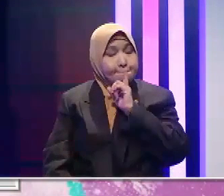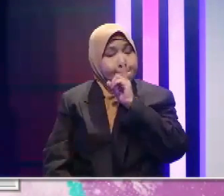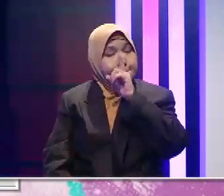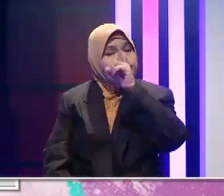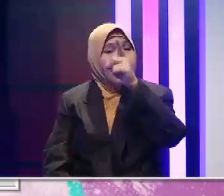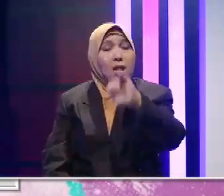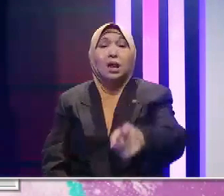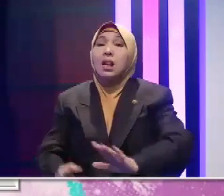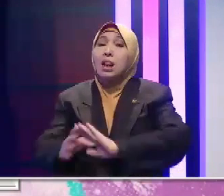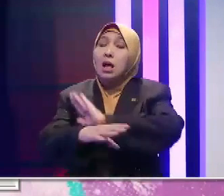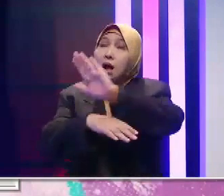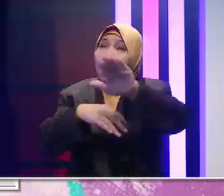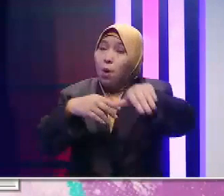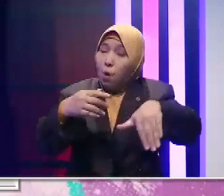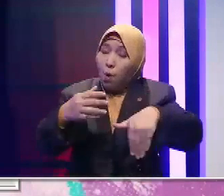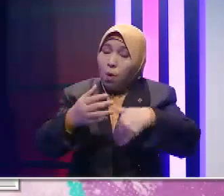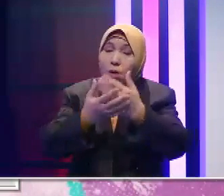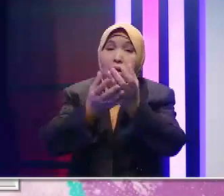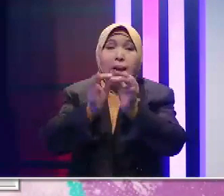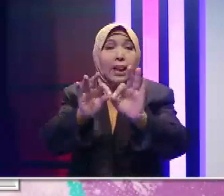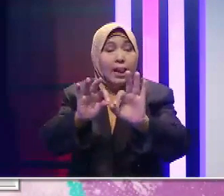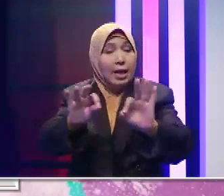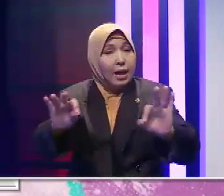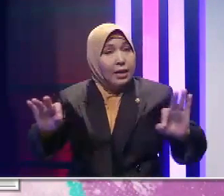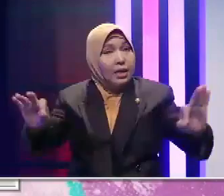عَلِيمٌ صَدَقَ اللَّهُ